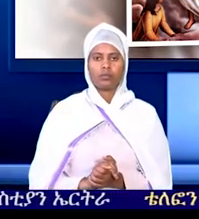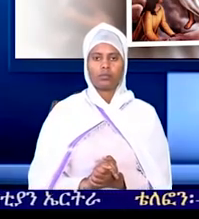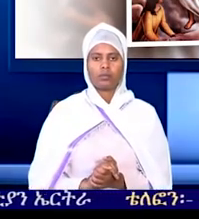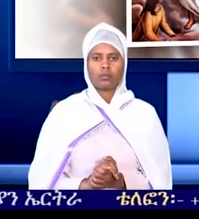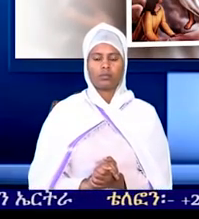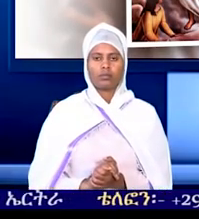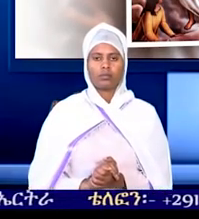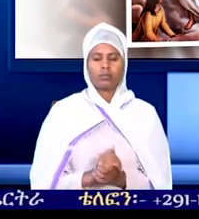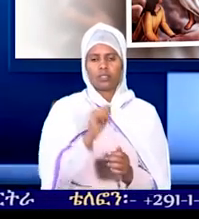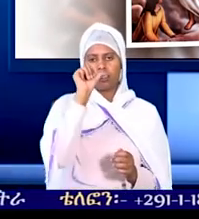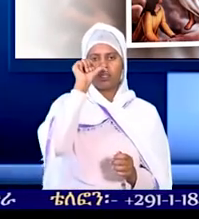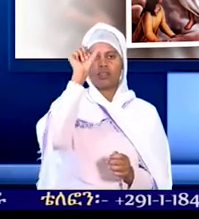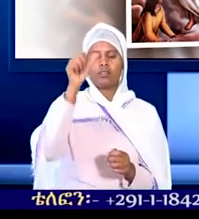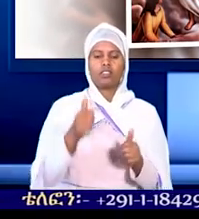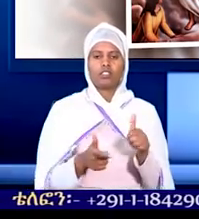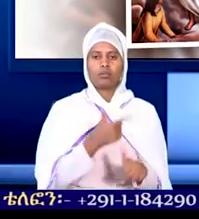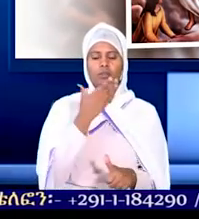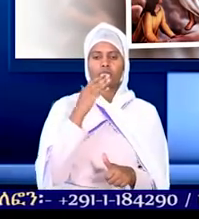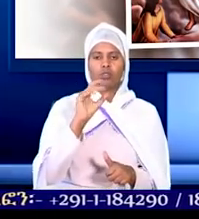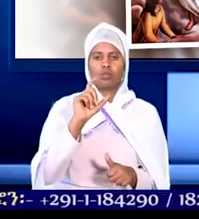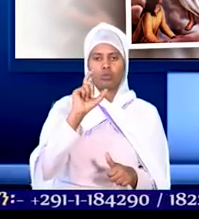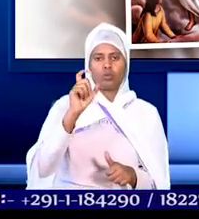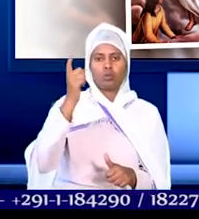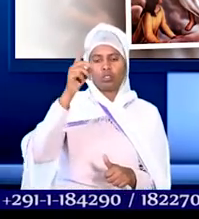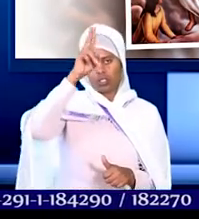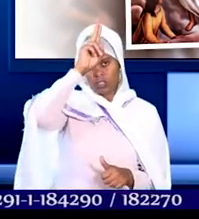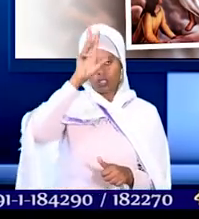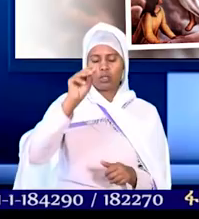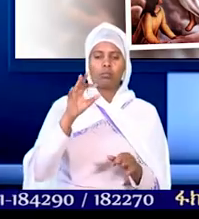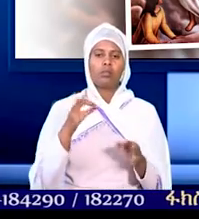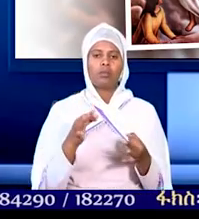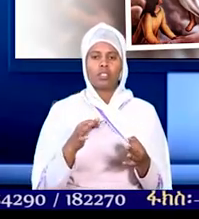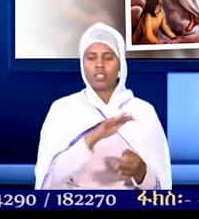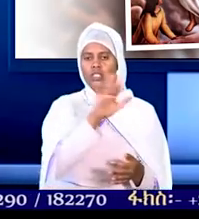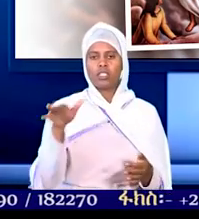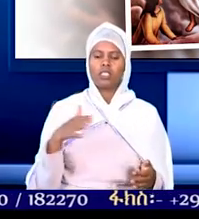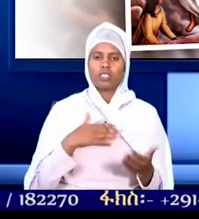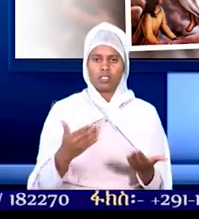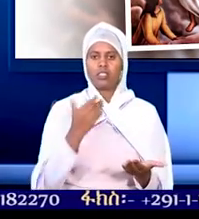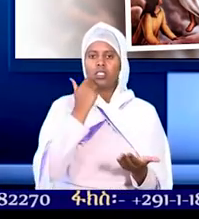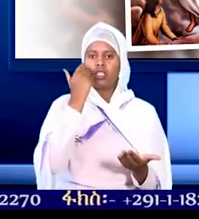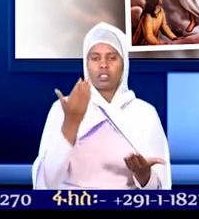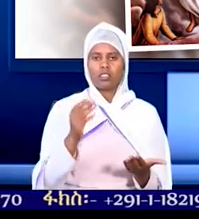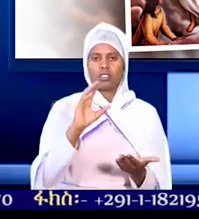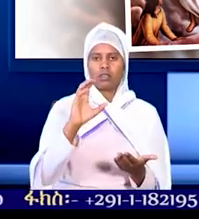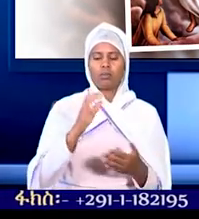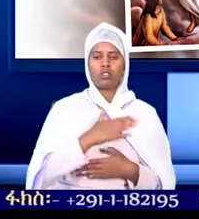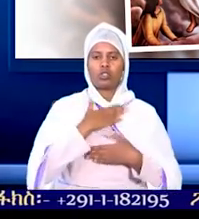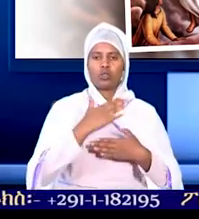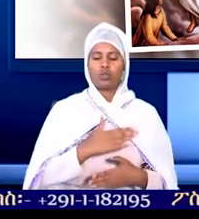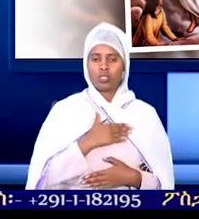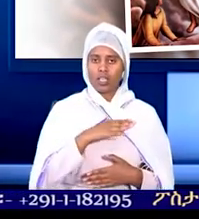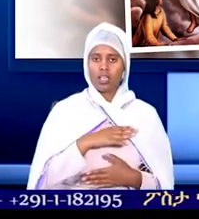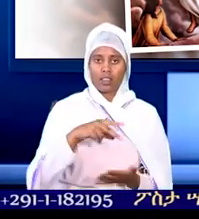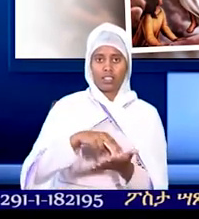እስመ ትዕቢት ዝሰዘም ዘርአ ሰይጣን ትዕቢት ዝጀመረ ውንሱ እዩ ከመይ ኢሉ እዩ። ንሕና ነዛ ዕለት እዚኣ ነዛ